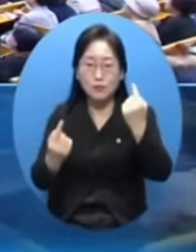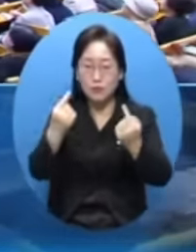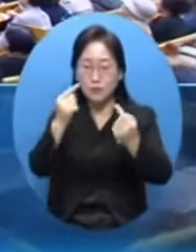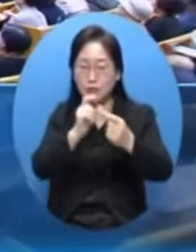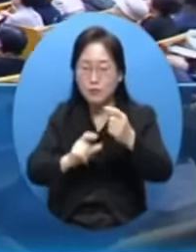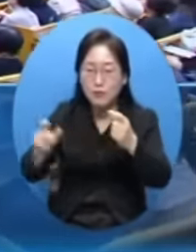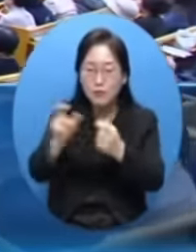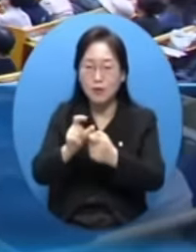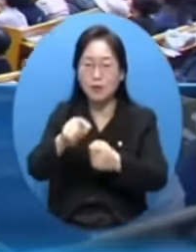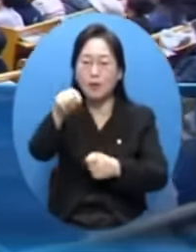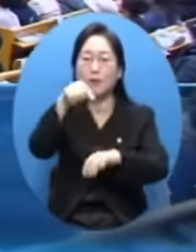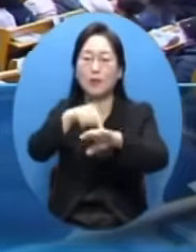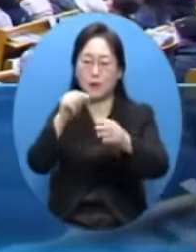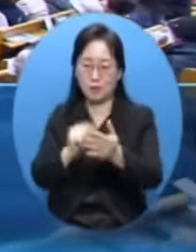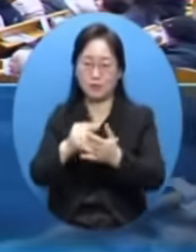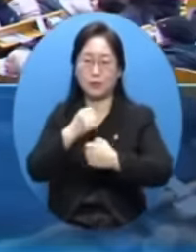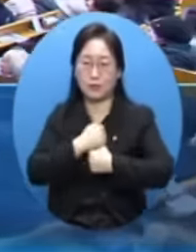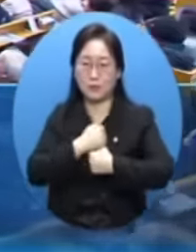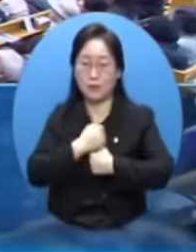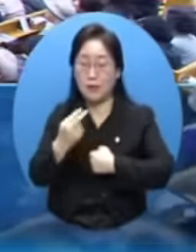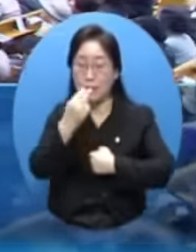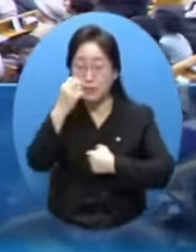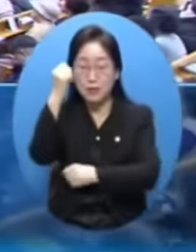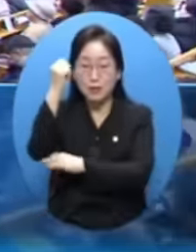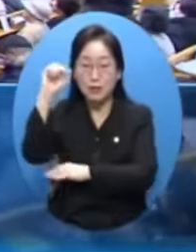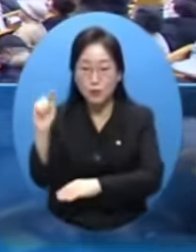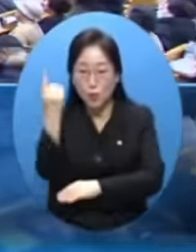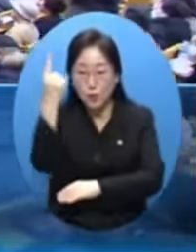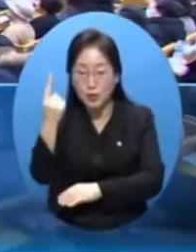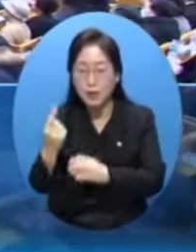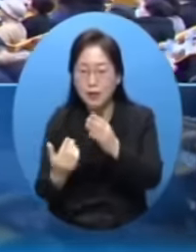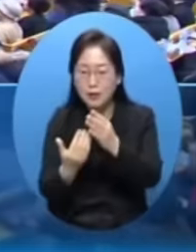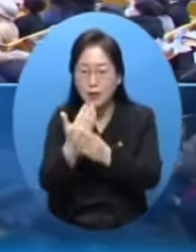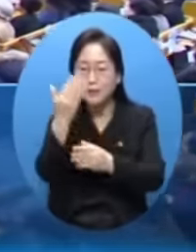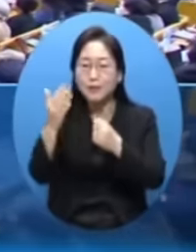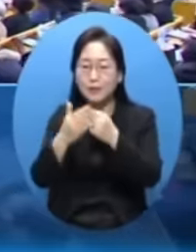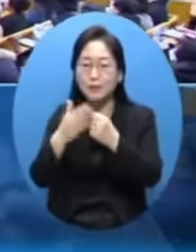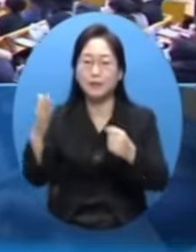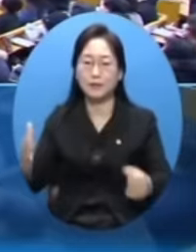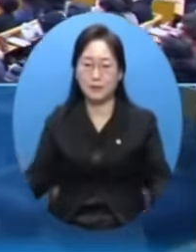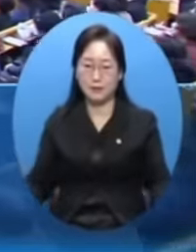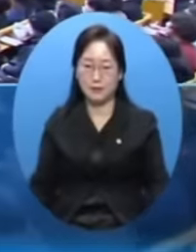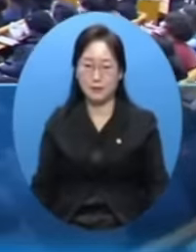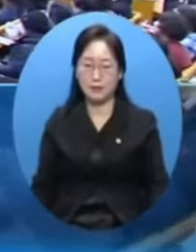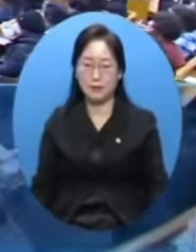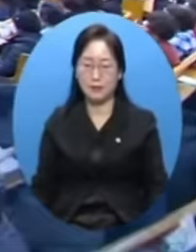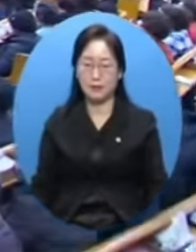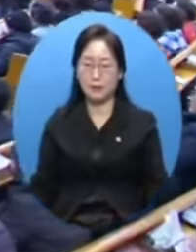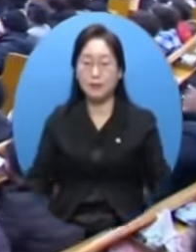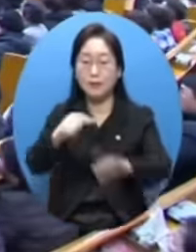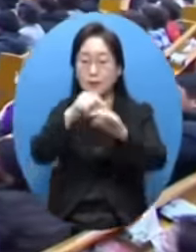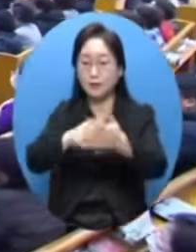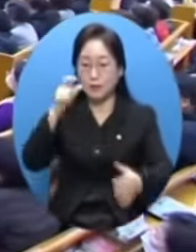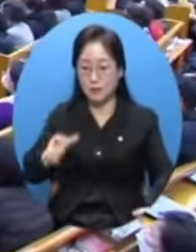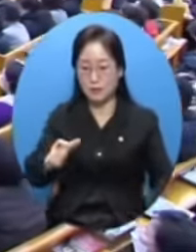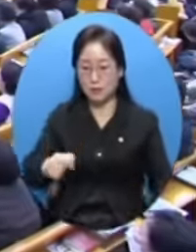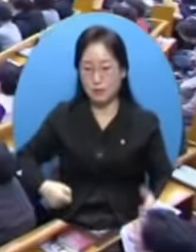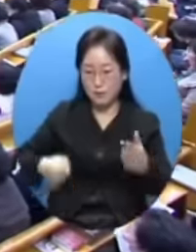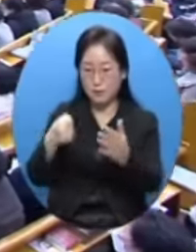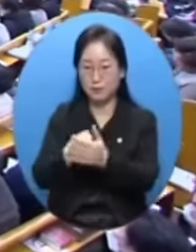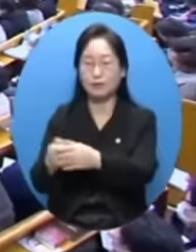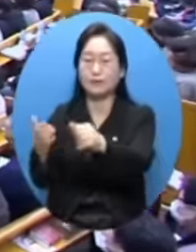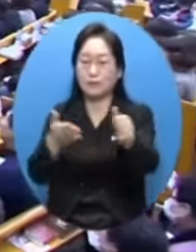더욱 내 마음을 지키라 생명의 근원이 이해선 남이니라 마음을 강하게 하고 담대해야